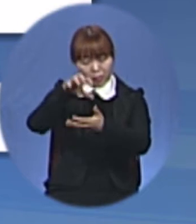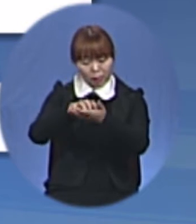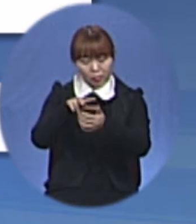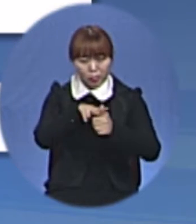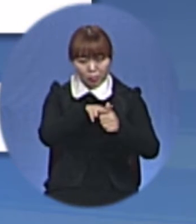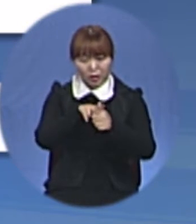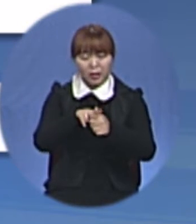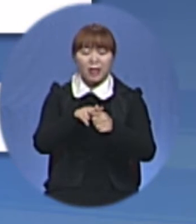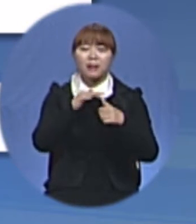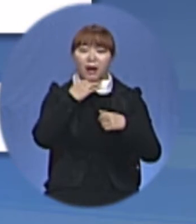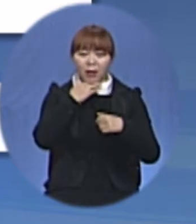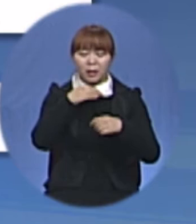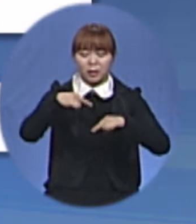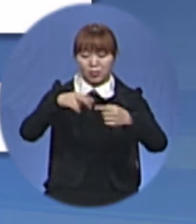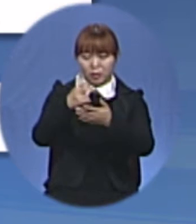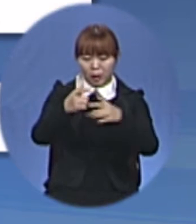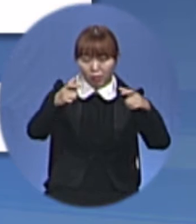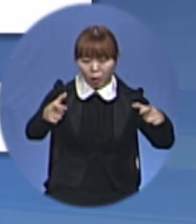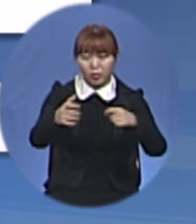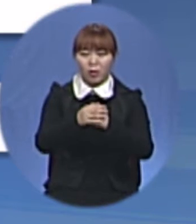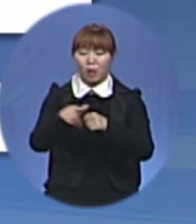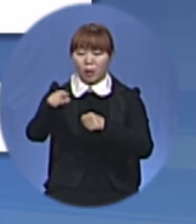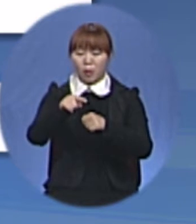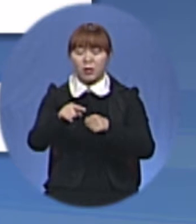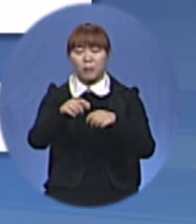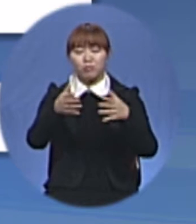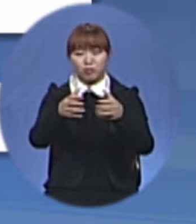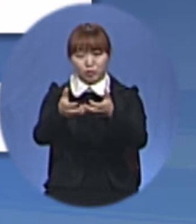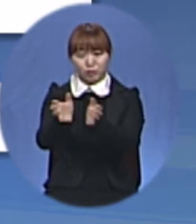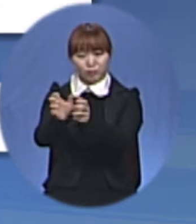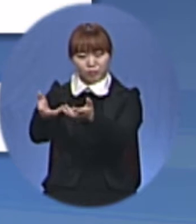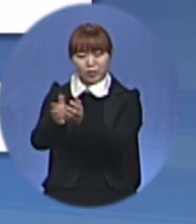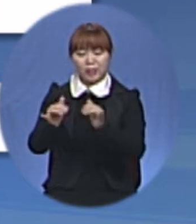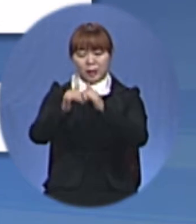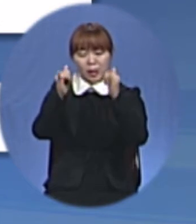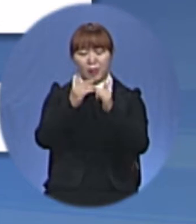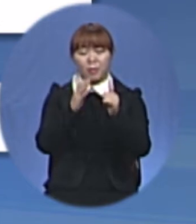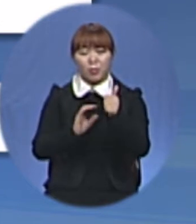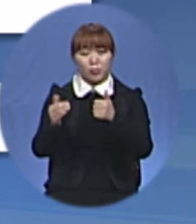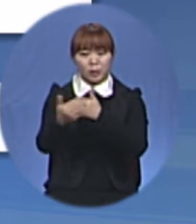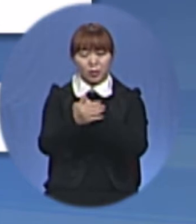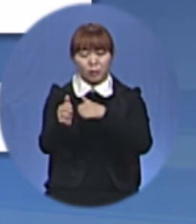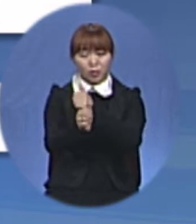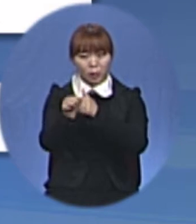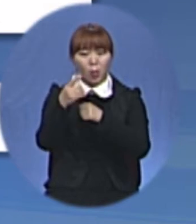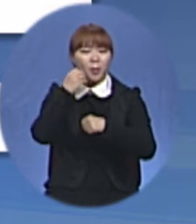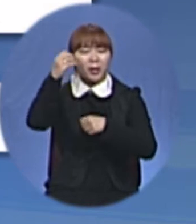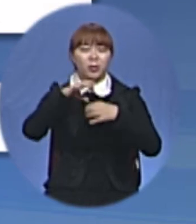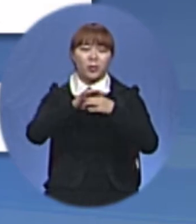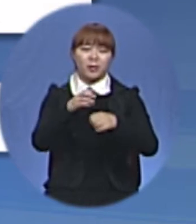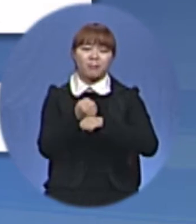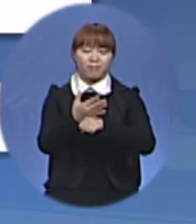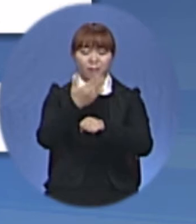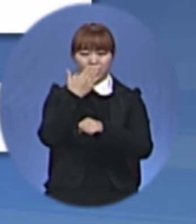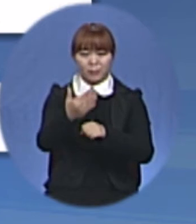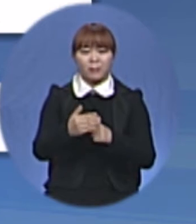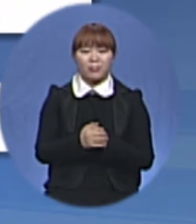데이터베이스는 생애 주기, 정책 영역, 소관 부처별로 사회보장위원회 복지부 홈페이지를 통해 제공됩니다.